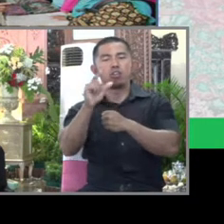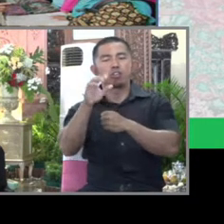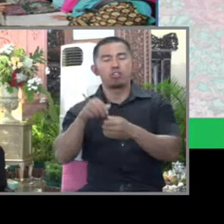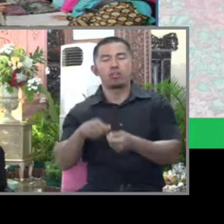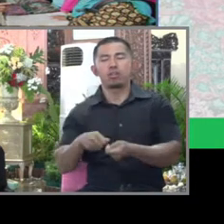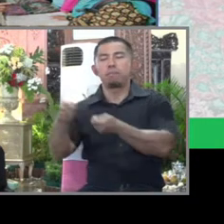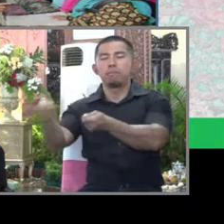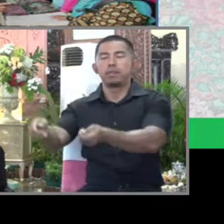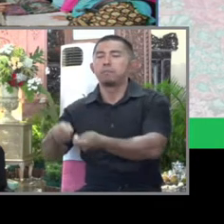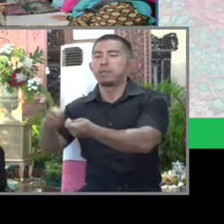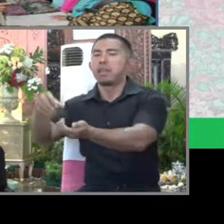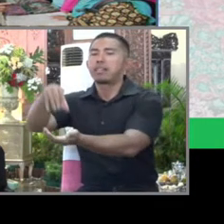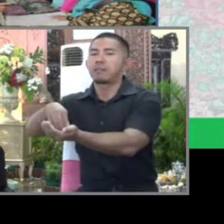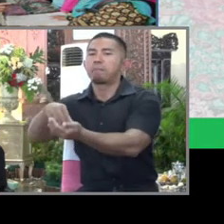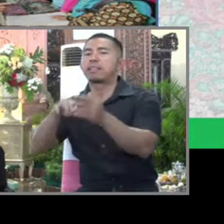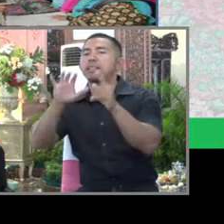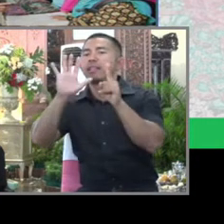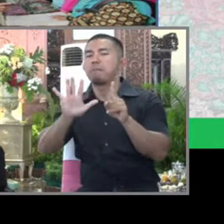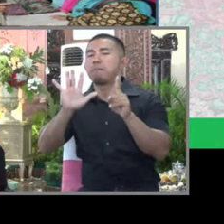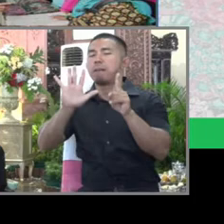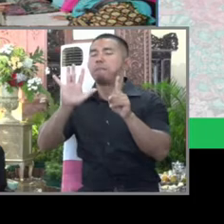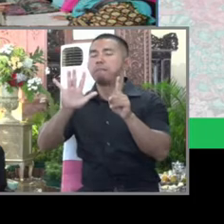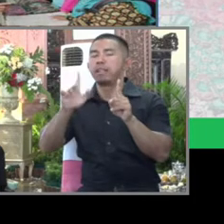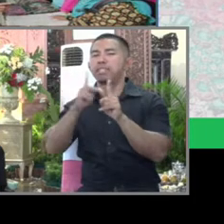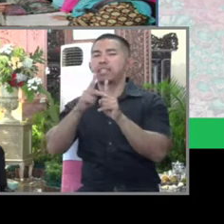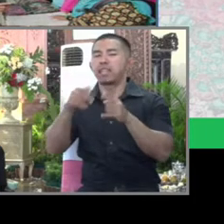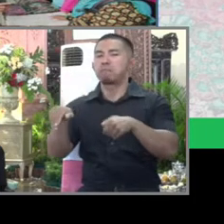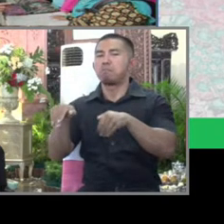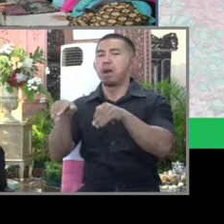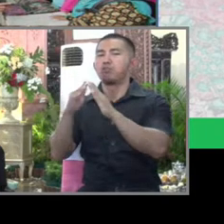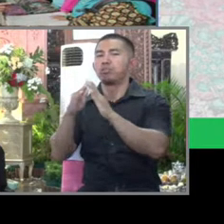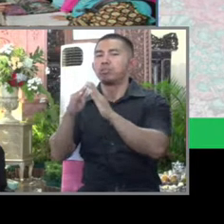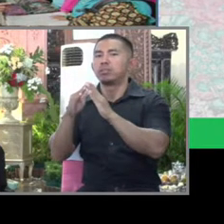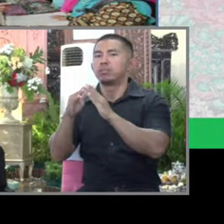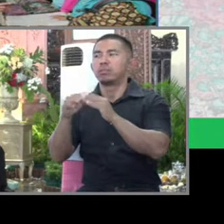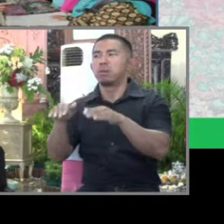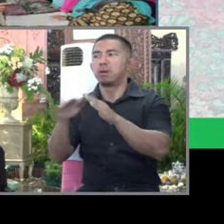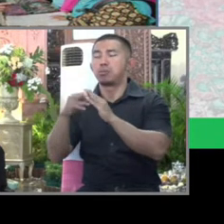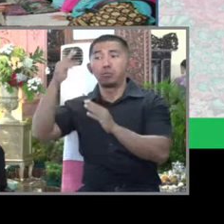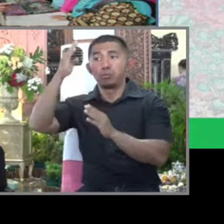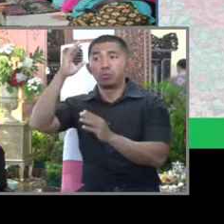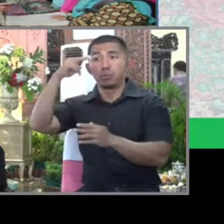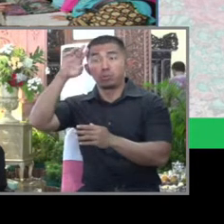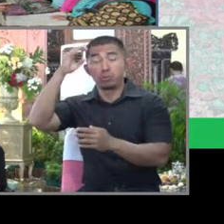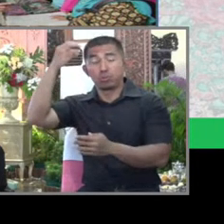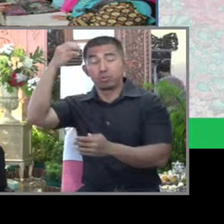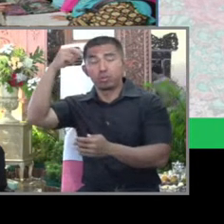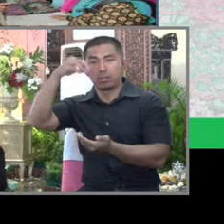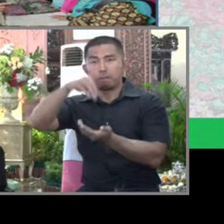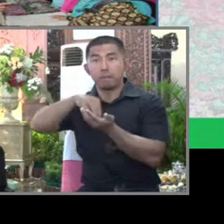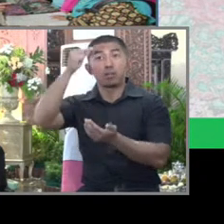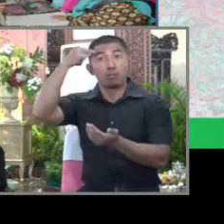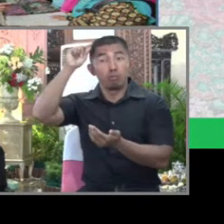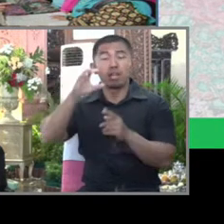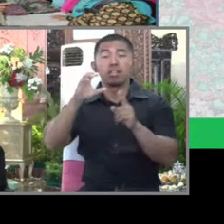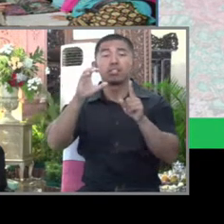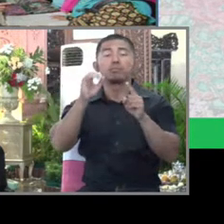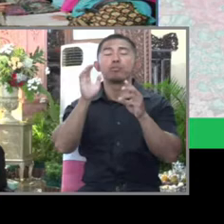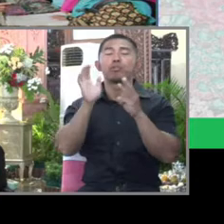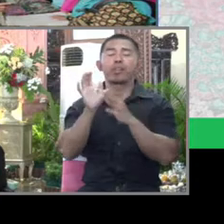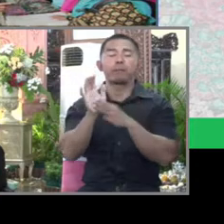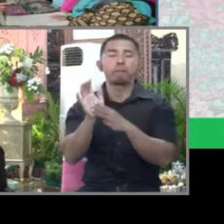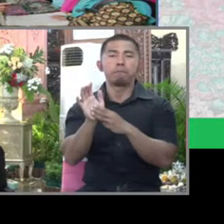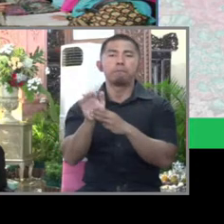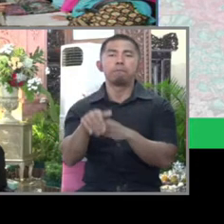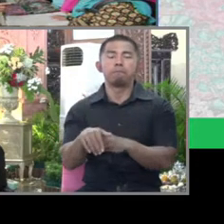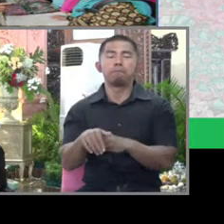bangunkan kemarin bangunan untuk perkuliahan 10000000000 untuk akselerasinya